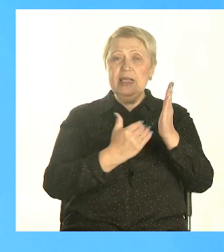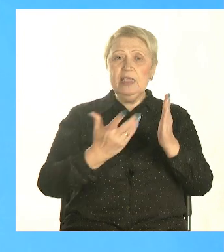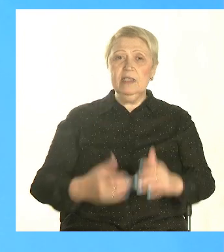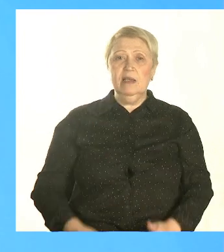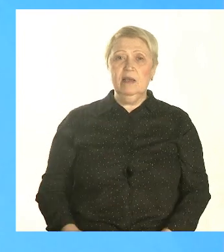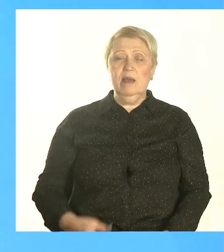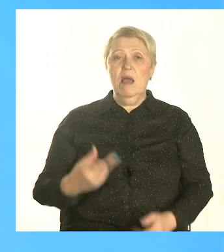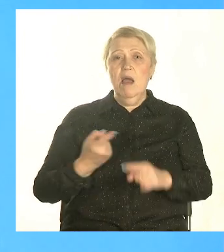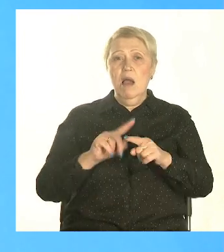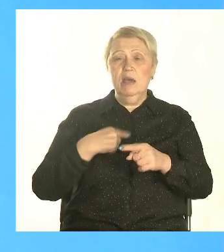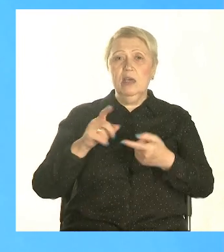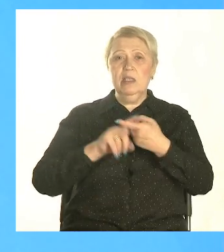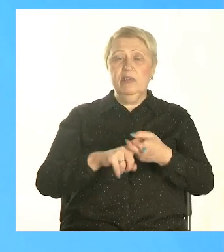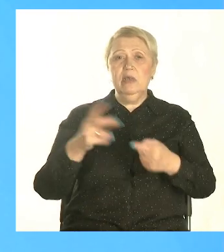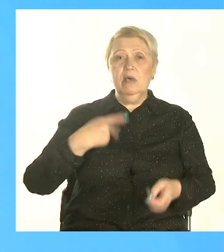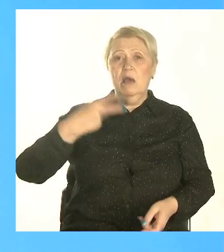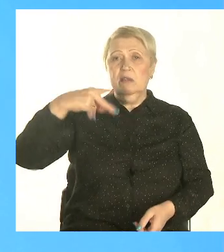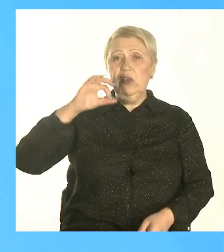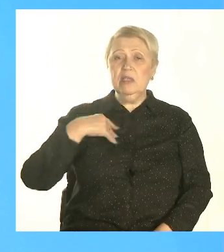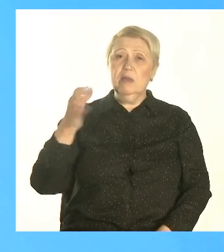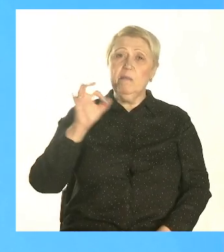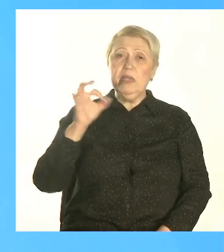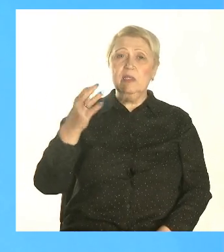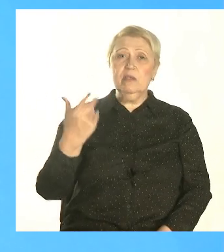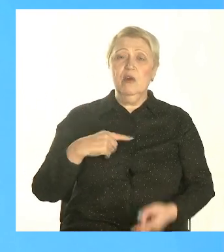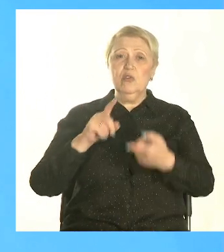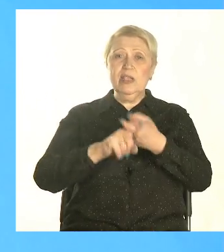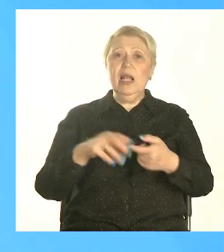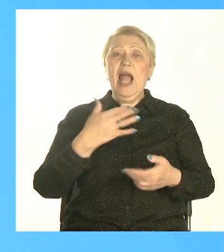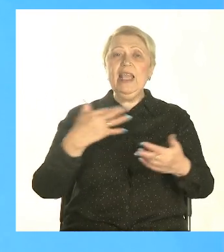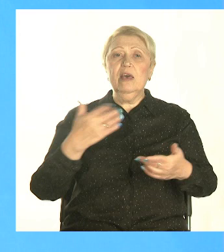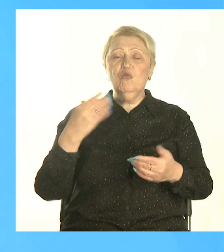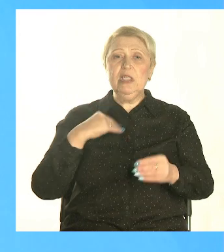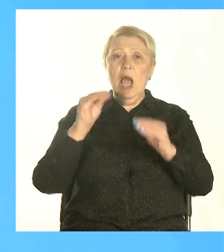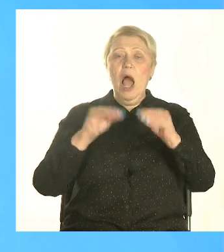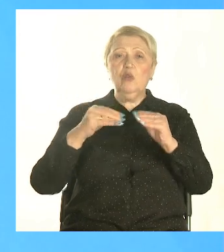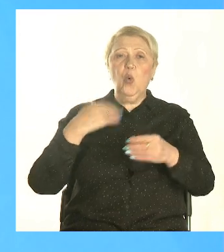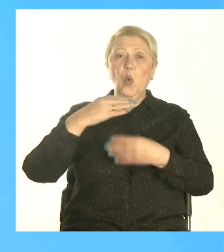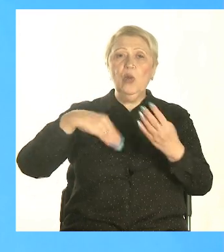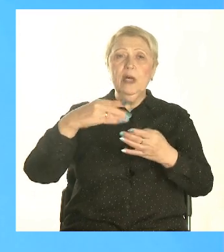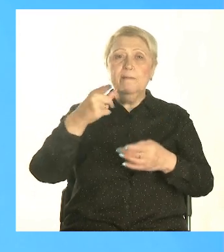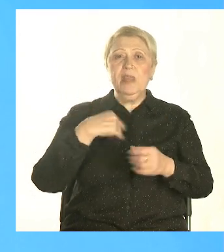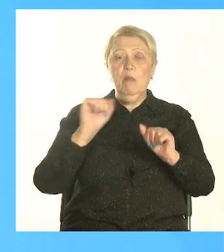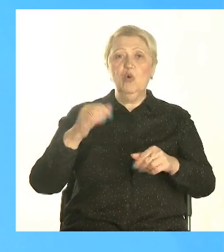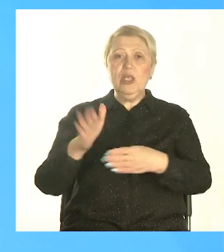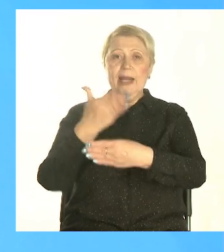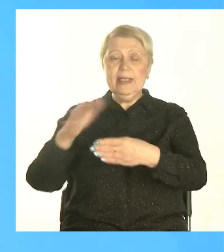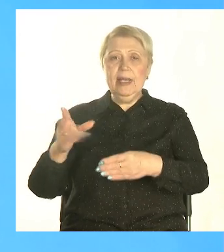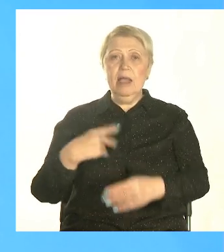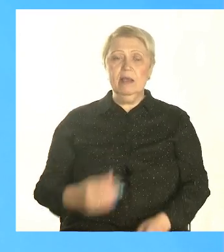примерно 20, наверное, 30%. В зависимости от того, какие отходы вы собираетесь разделять. То есть это может быть